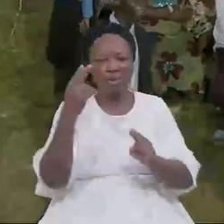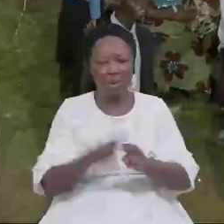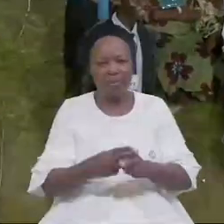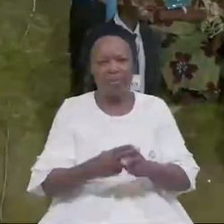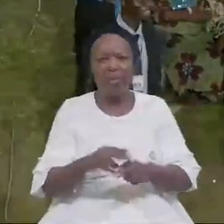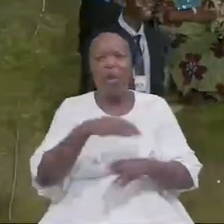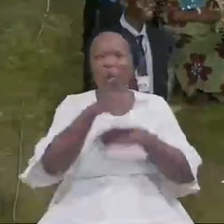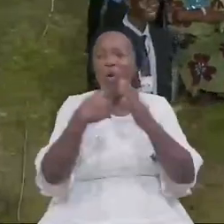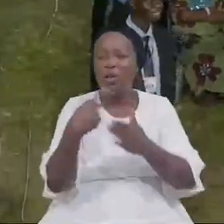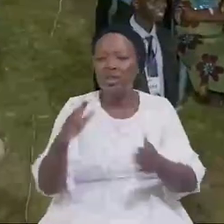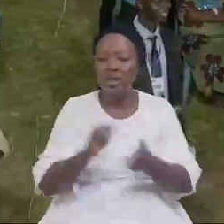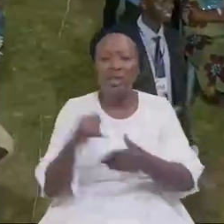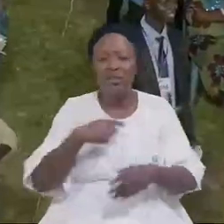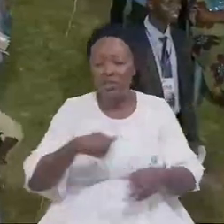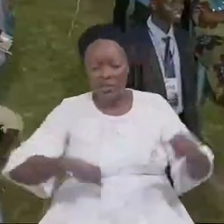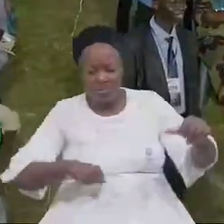les choses dont